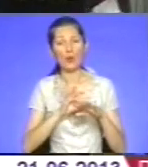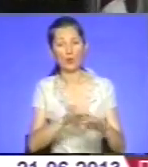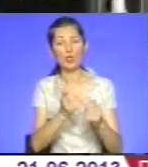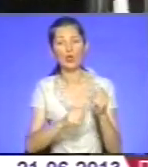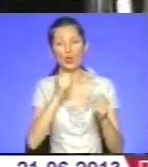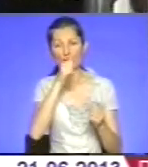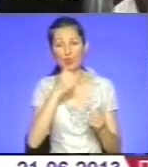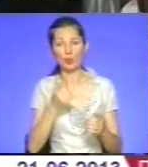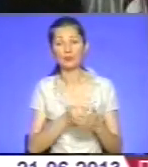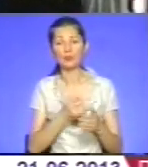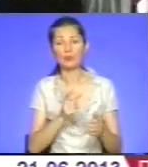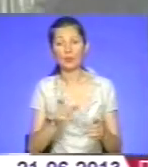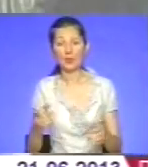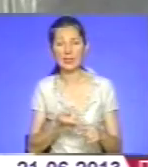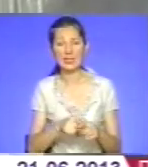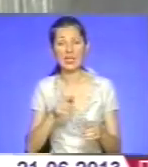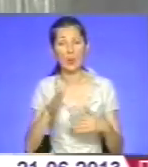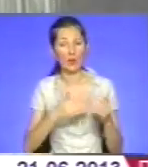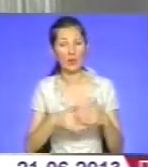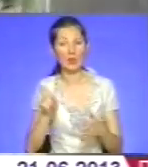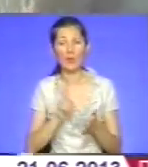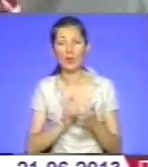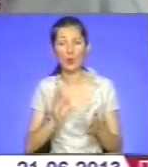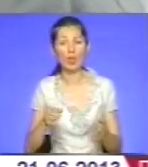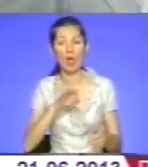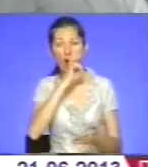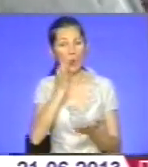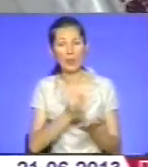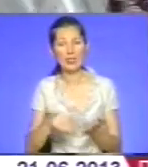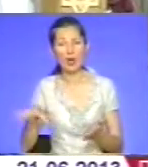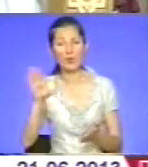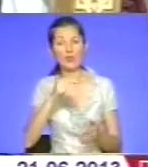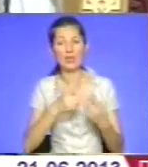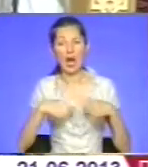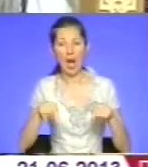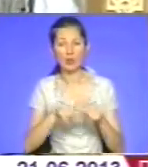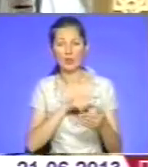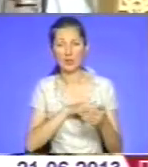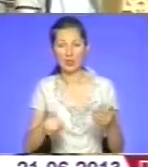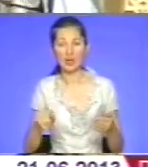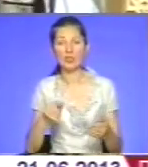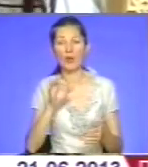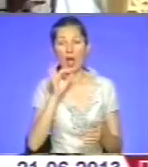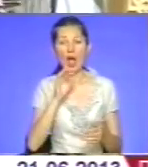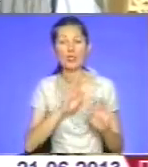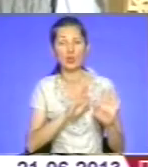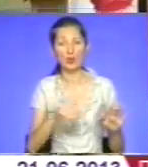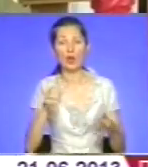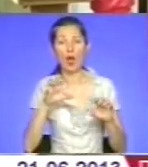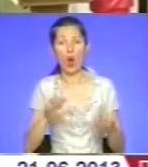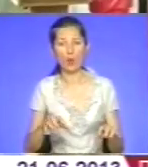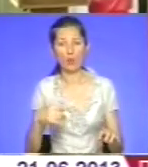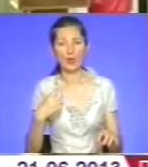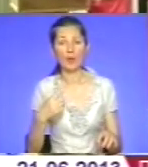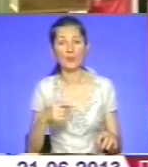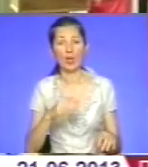цієї професії повинні бути компетентними у всіх галузях, зазначив заступник голови, керівник апарату облдержадміністрації Юрій